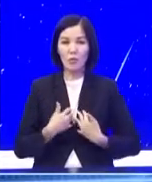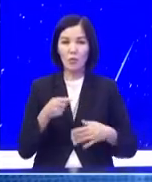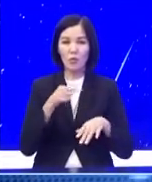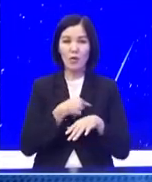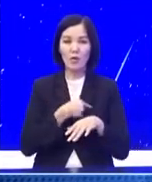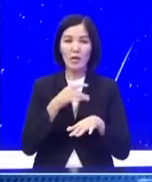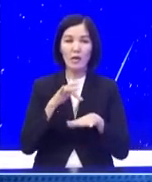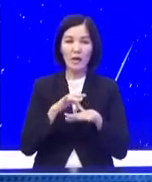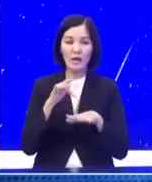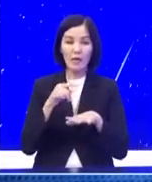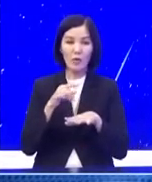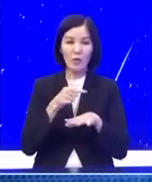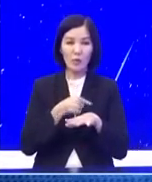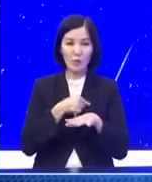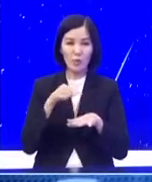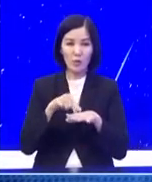Бірге